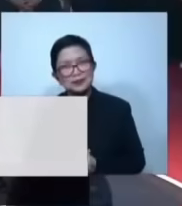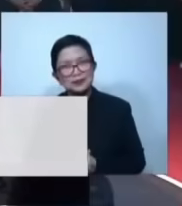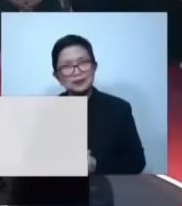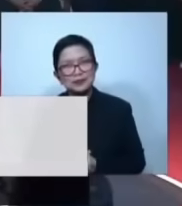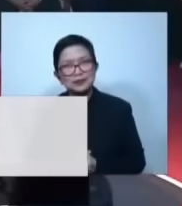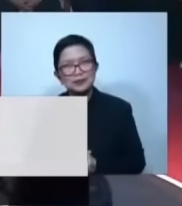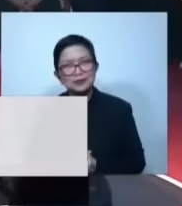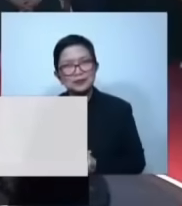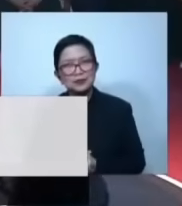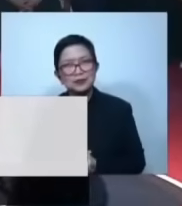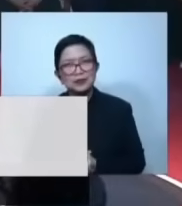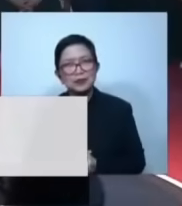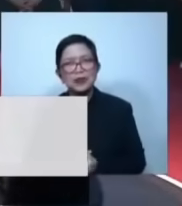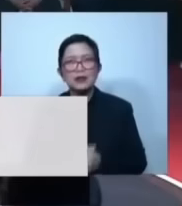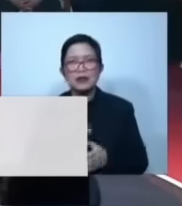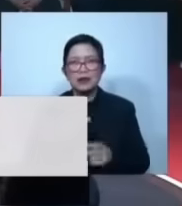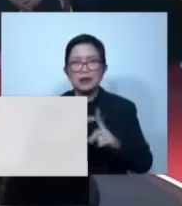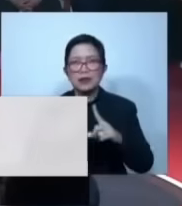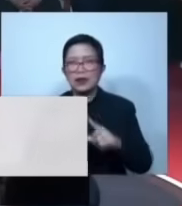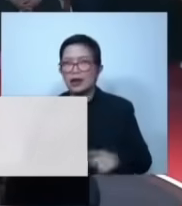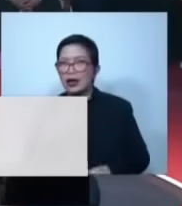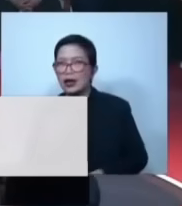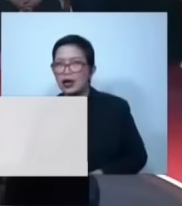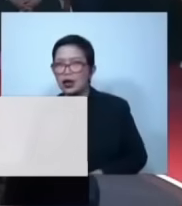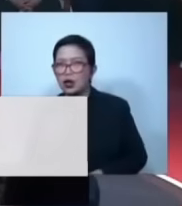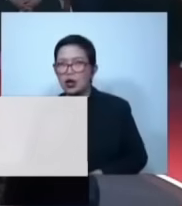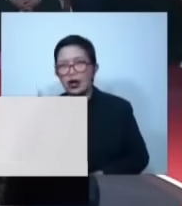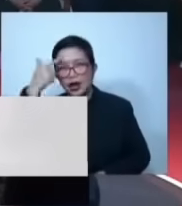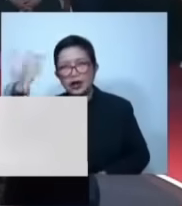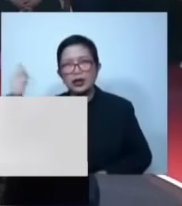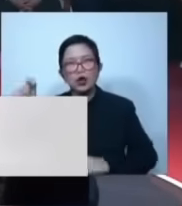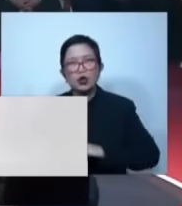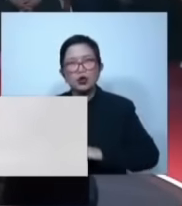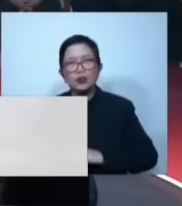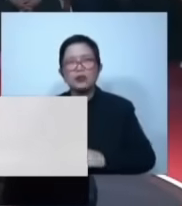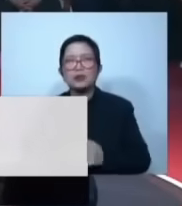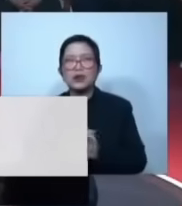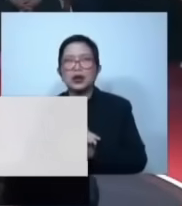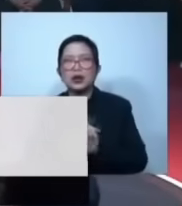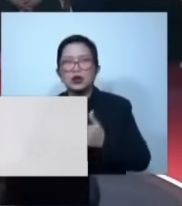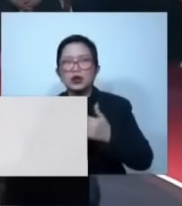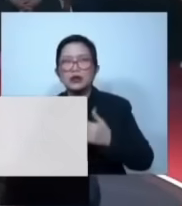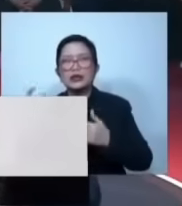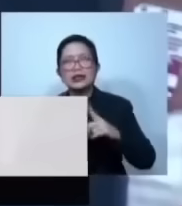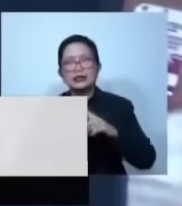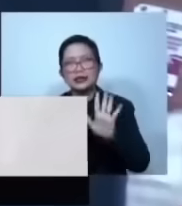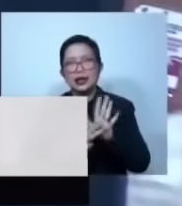hidayatah drirul Fahmi S MH ahli hukum Fakultas Hukum Universitas